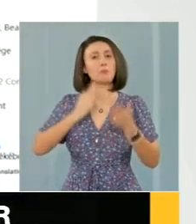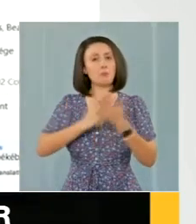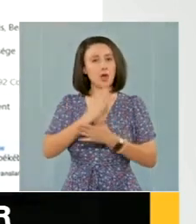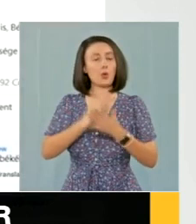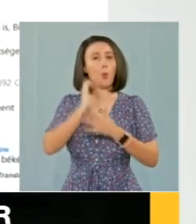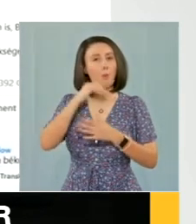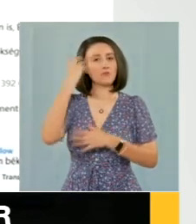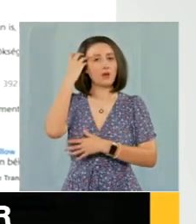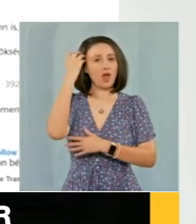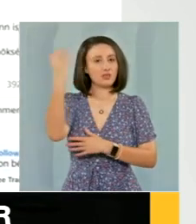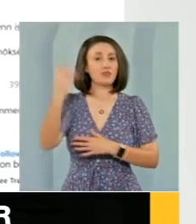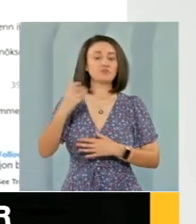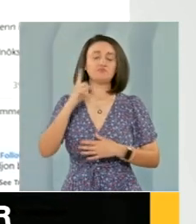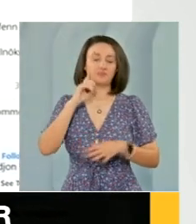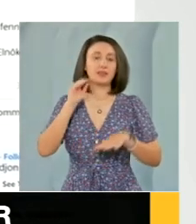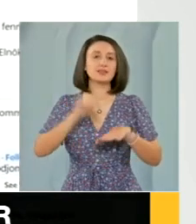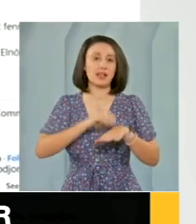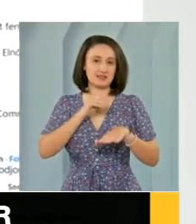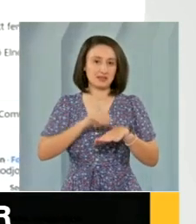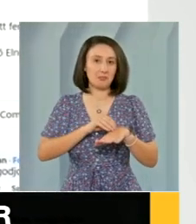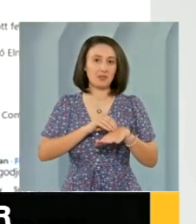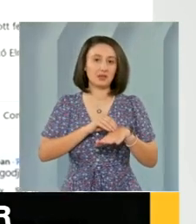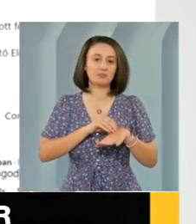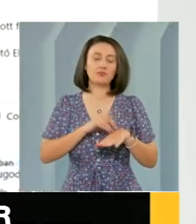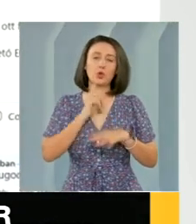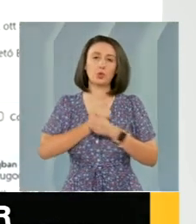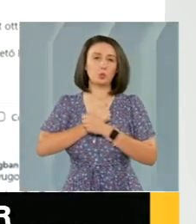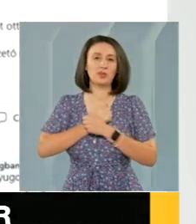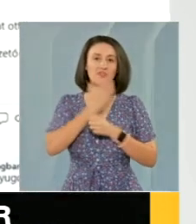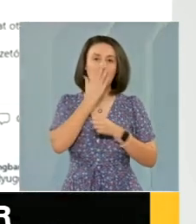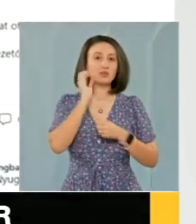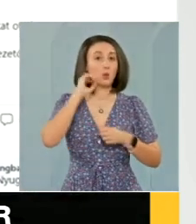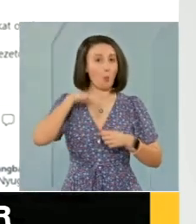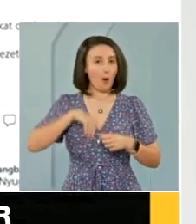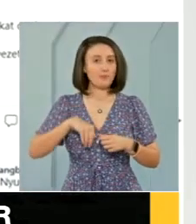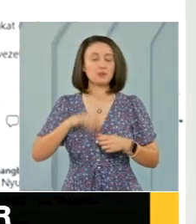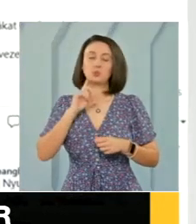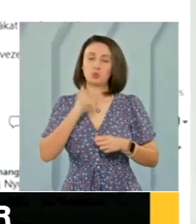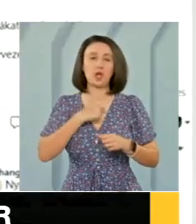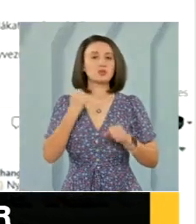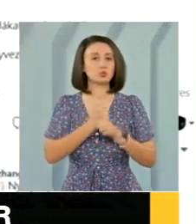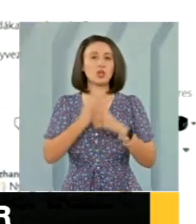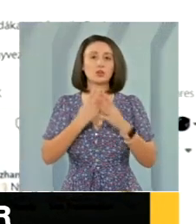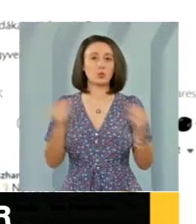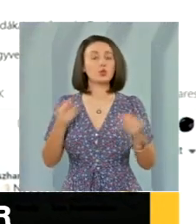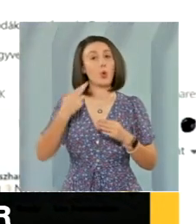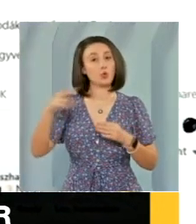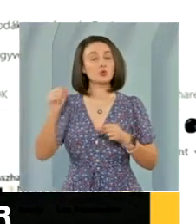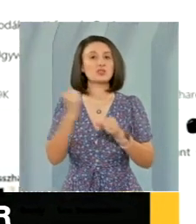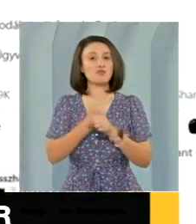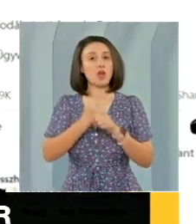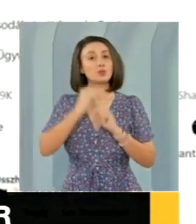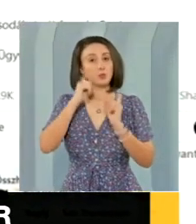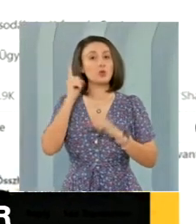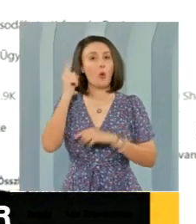era definită de sensibilitatea empatia și abilitățile sale de muncă uriașă continuă să faci minuni acolo sus via hou